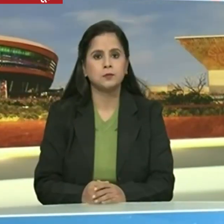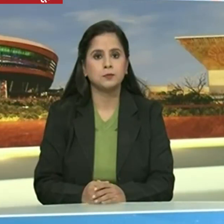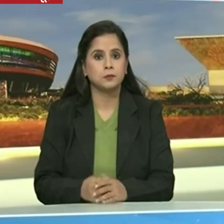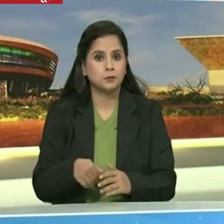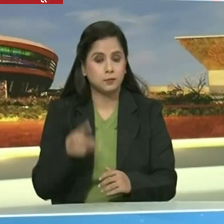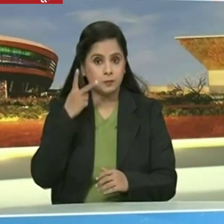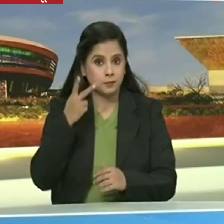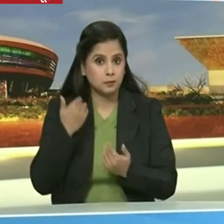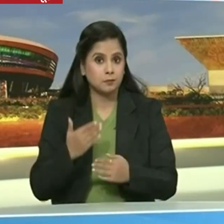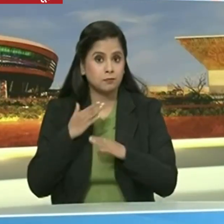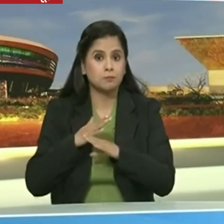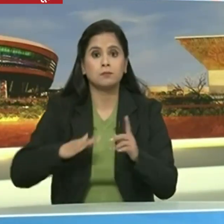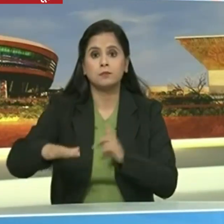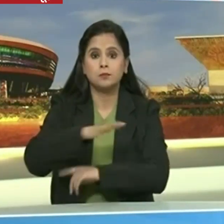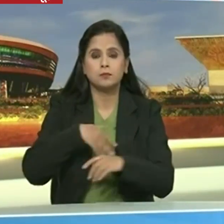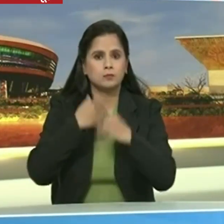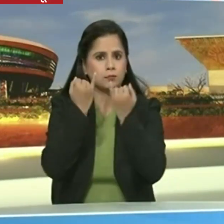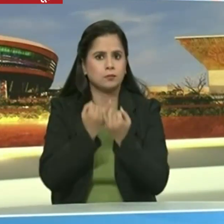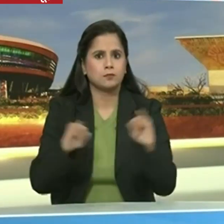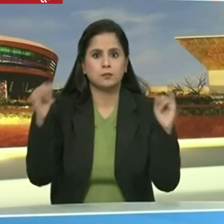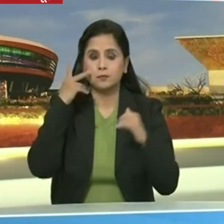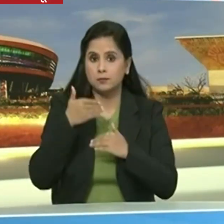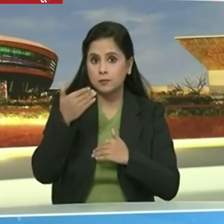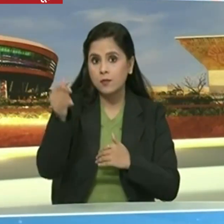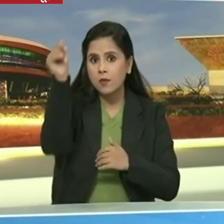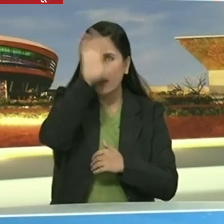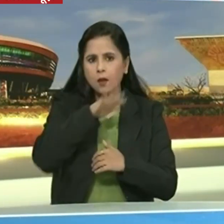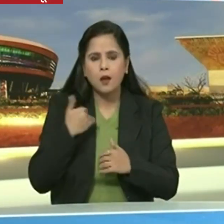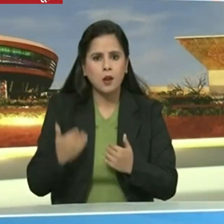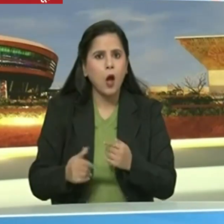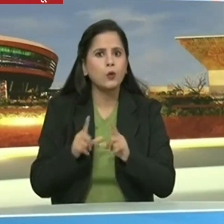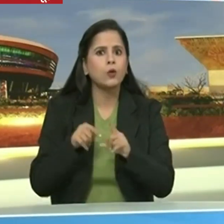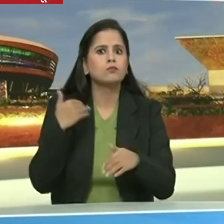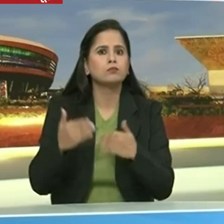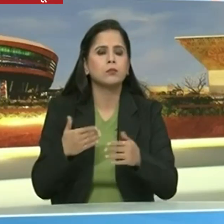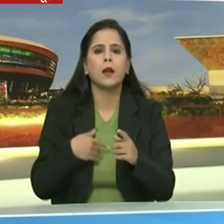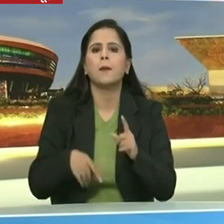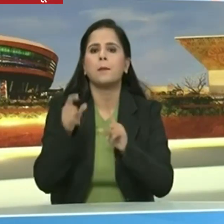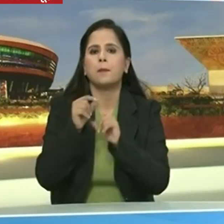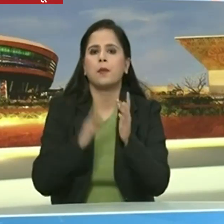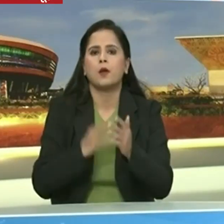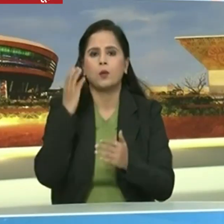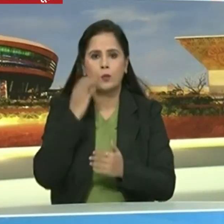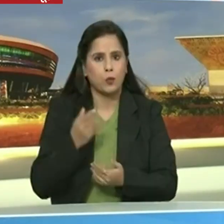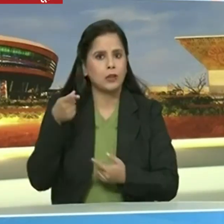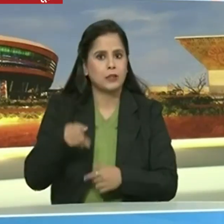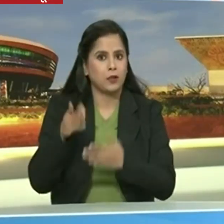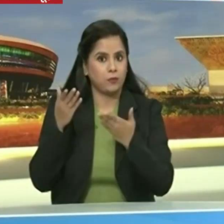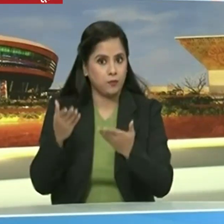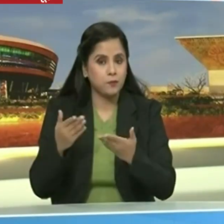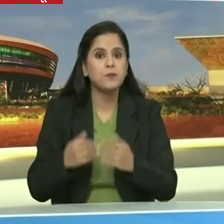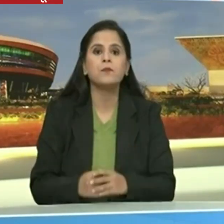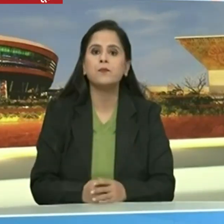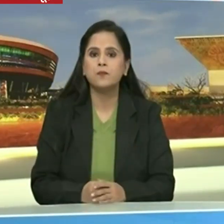तो रक्षा क्षेत्र में आत्मनिर्भरता की ओर भारत के बढ़ते कदम को देखते हुए प्रधानमंत्री नरेंद्र मोदी,